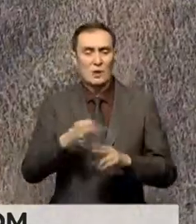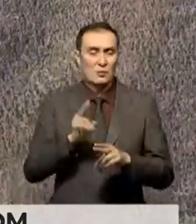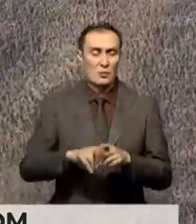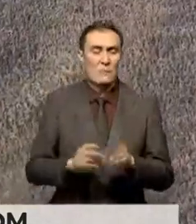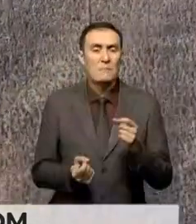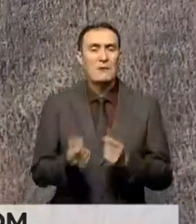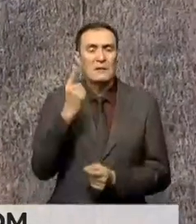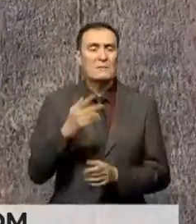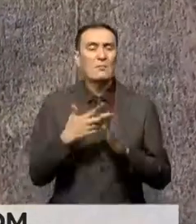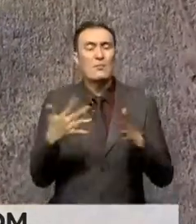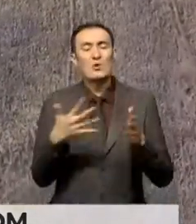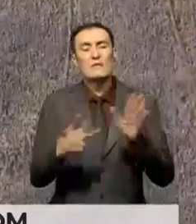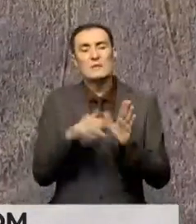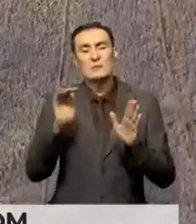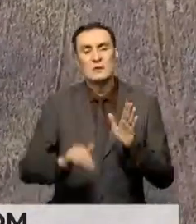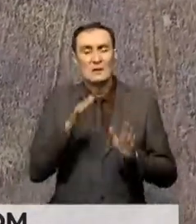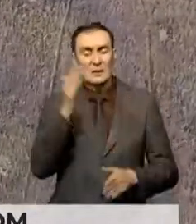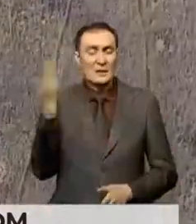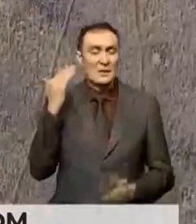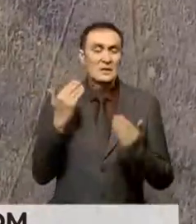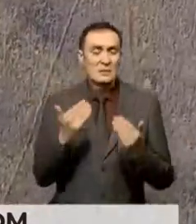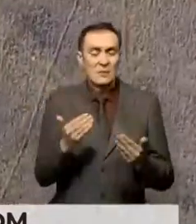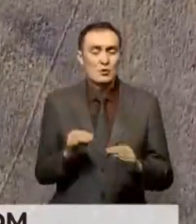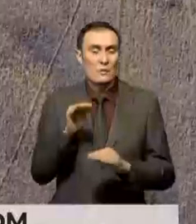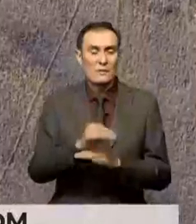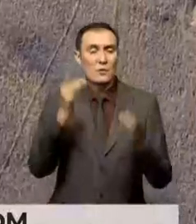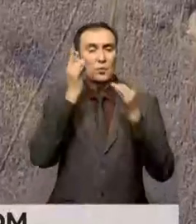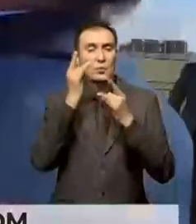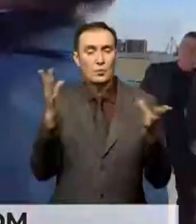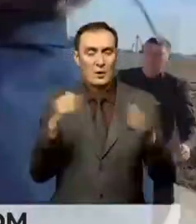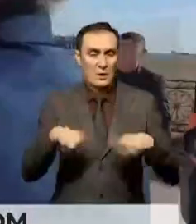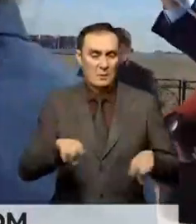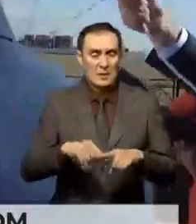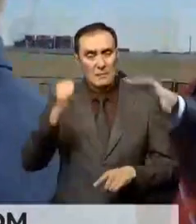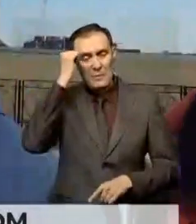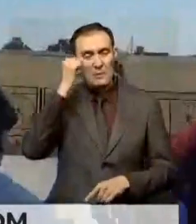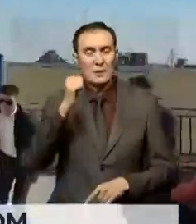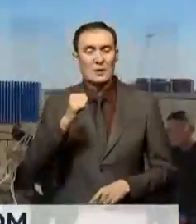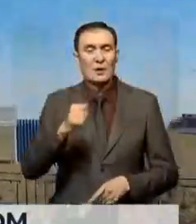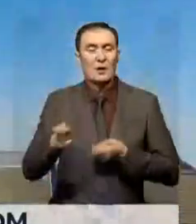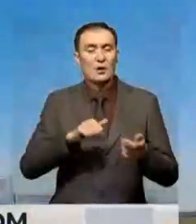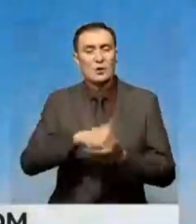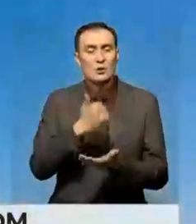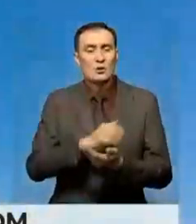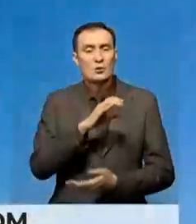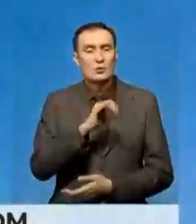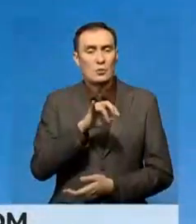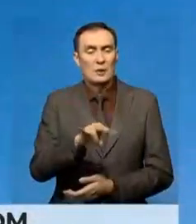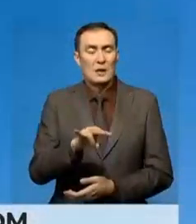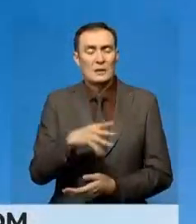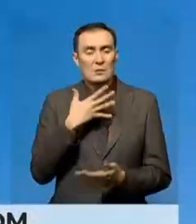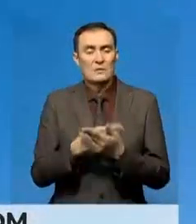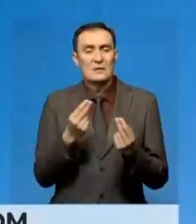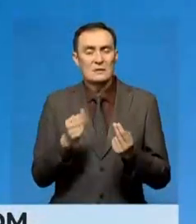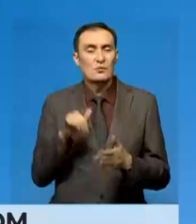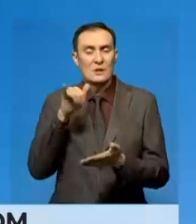исследователей, появились больше 8 тысяч лет назад. Теперь к ним прибавился и культурный объект – памятник султану Бейбарысу. Его на собственные